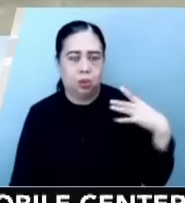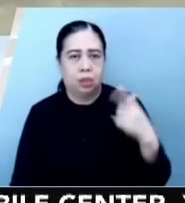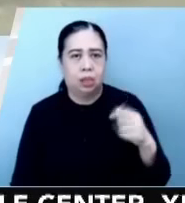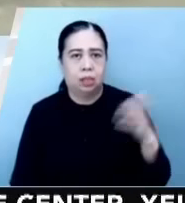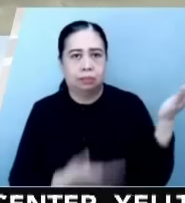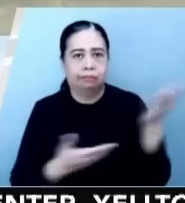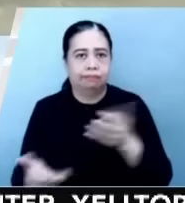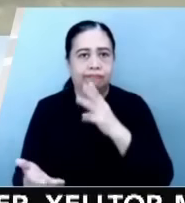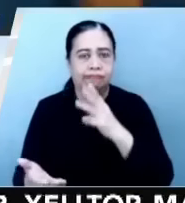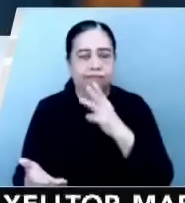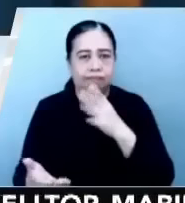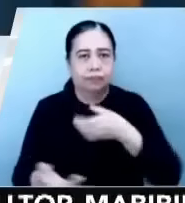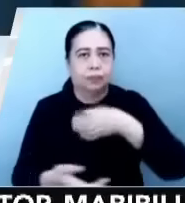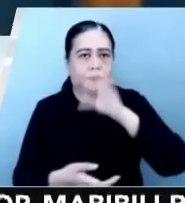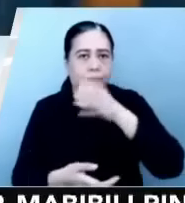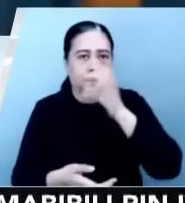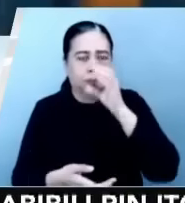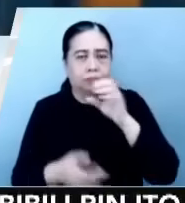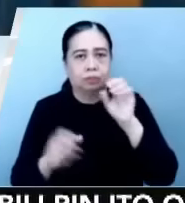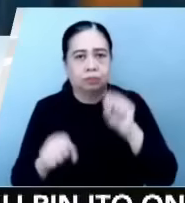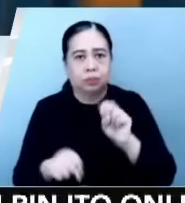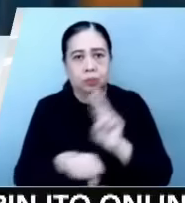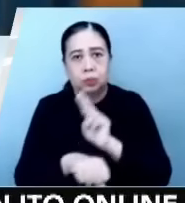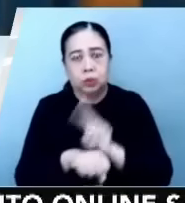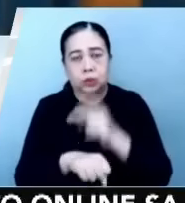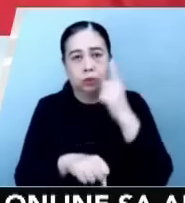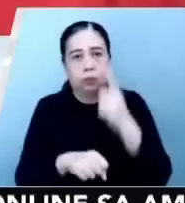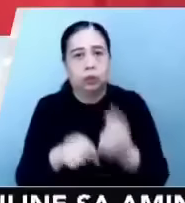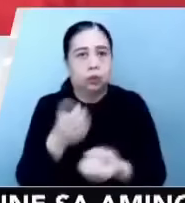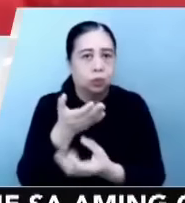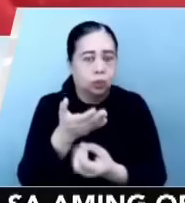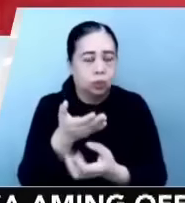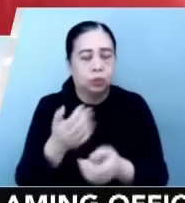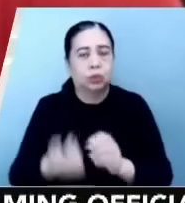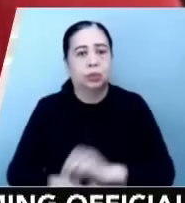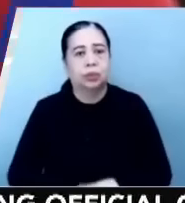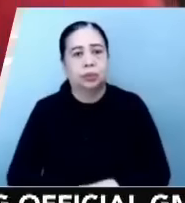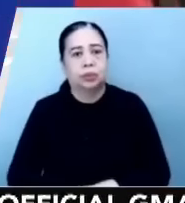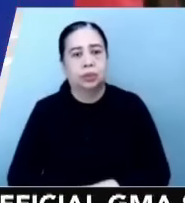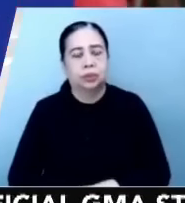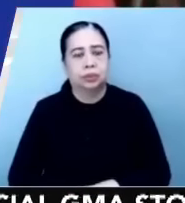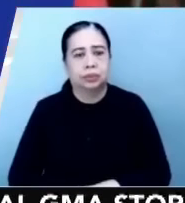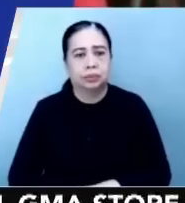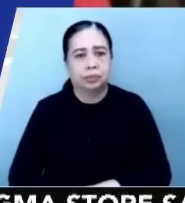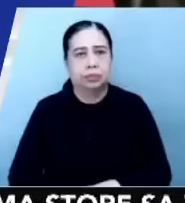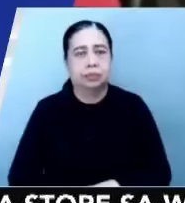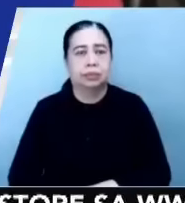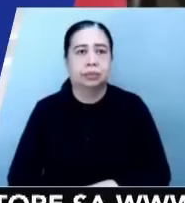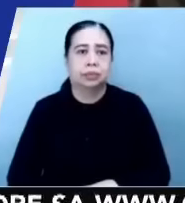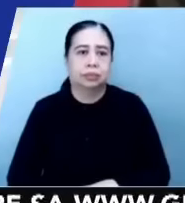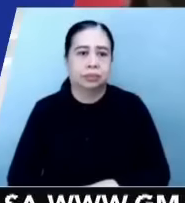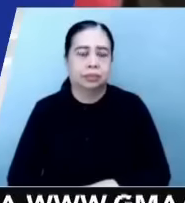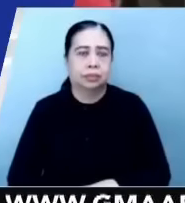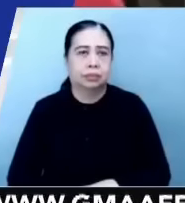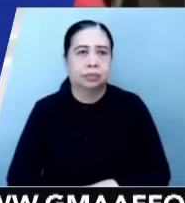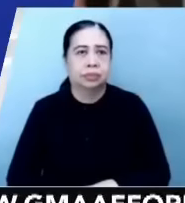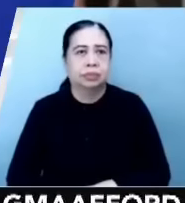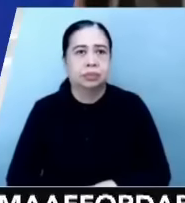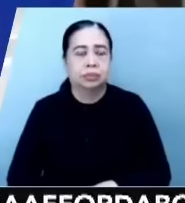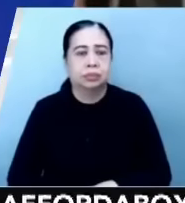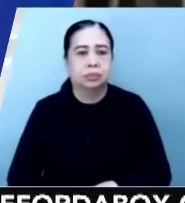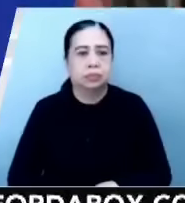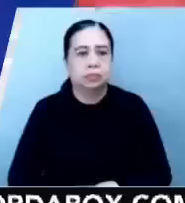na inumin at pwedeng gamitin sa pagsaing at pagluluto. Why kami ilim nun kay may ara ng hatag og tubig, pero why